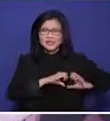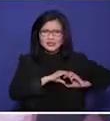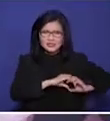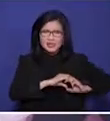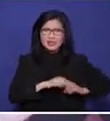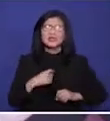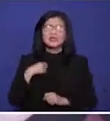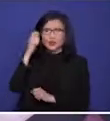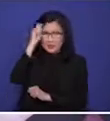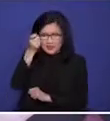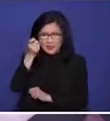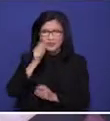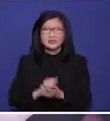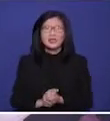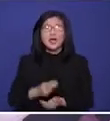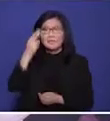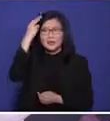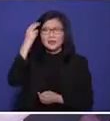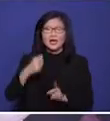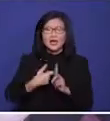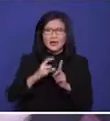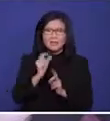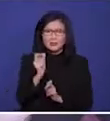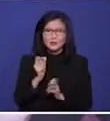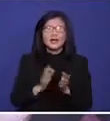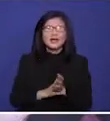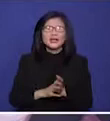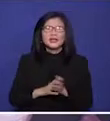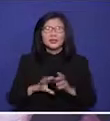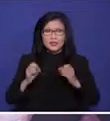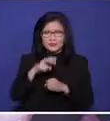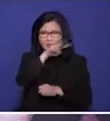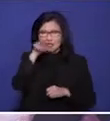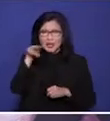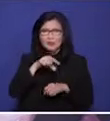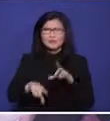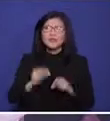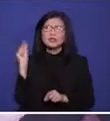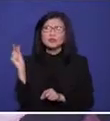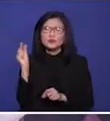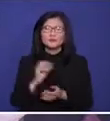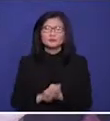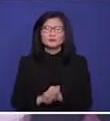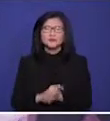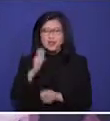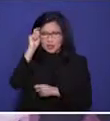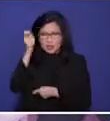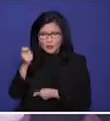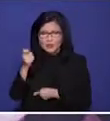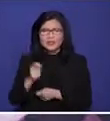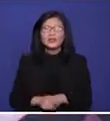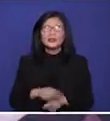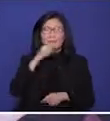hormati pimpinan KPU dan Bawaslu, yang saya hormati Bapak Prabowo